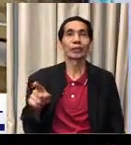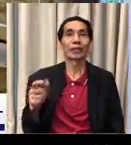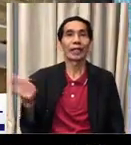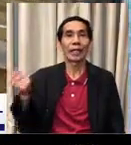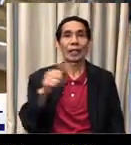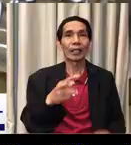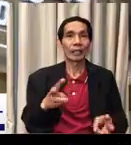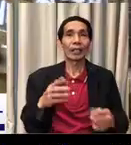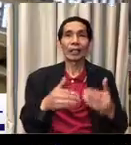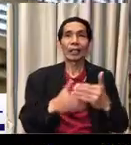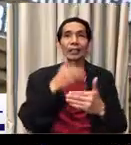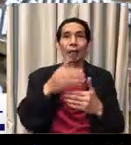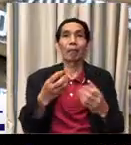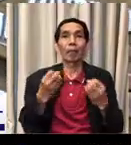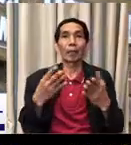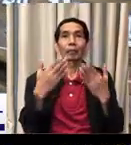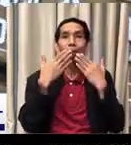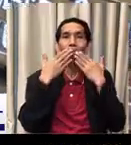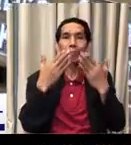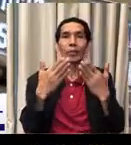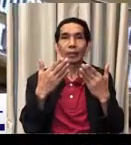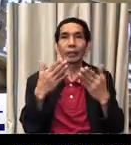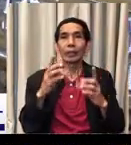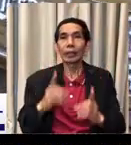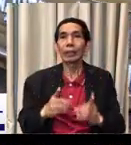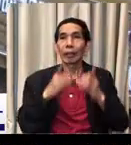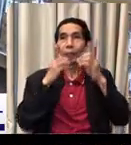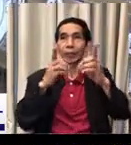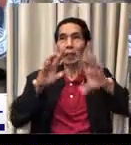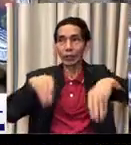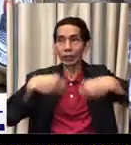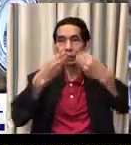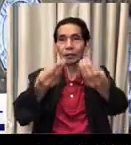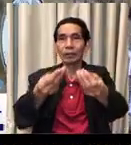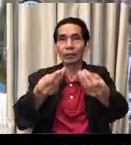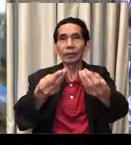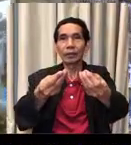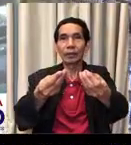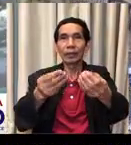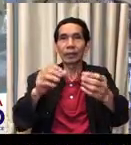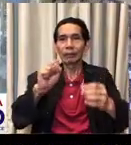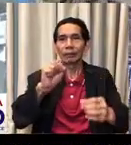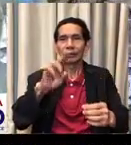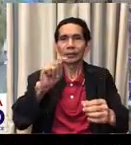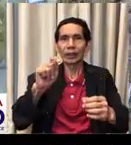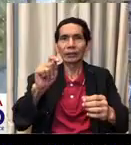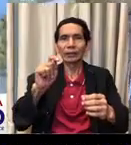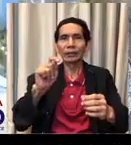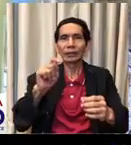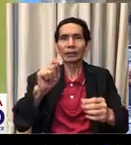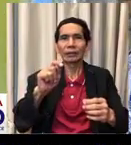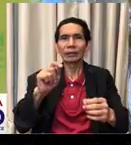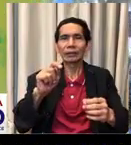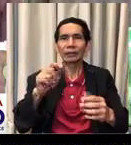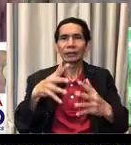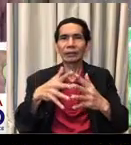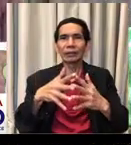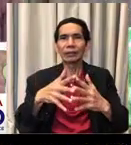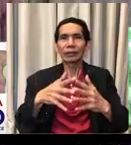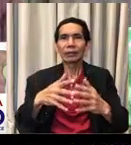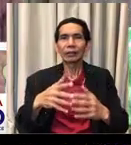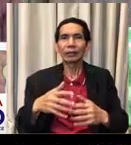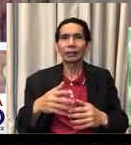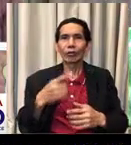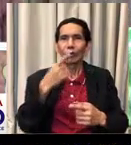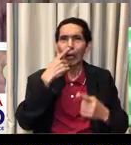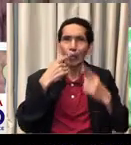anyway, sumunod, maraming salamat doon sa nagbigay ng set ng ano, Amerikano to. Dinugo ang ilong